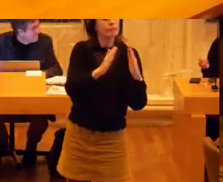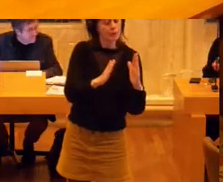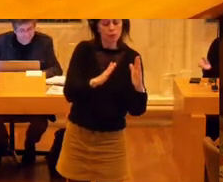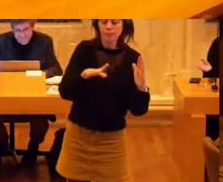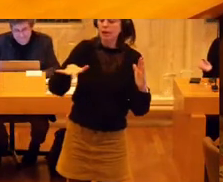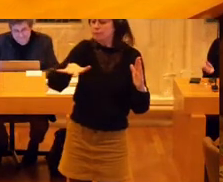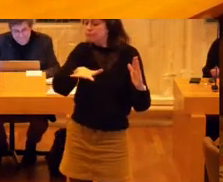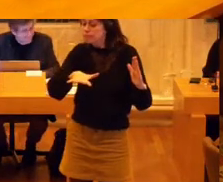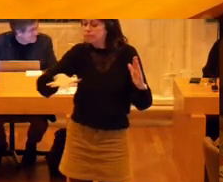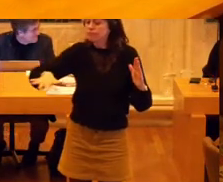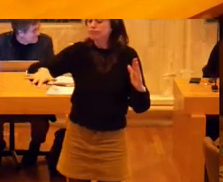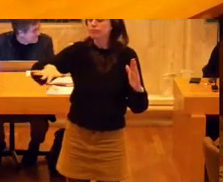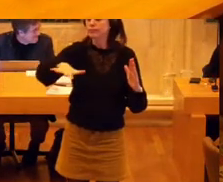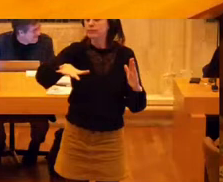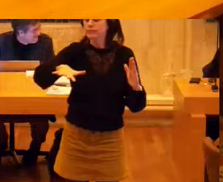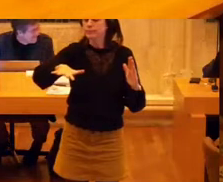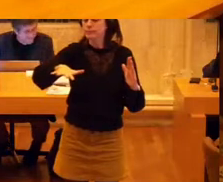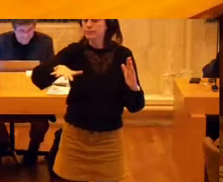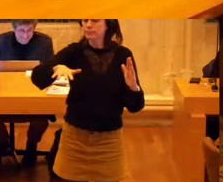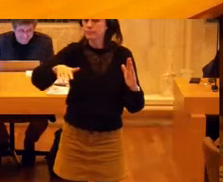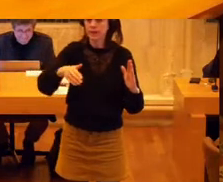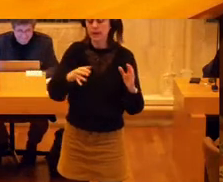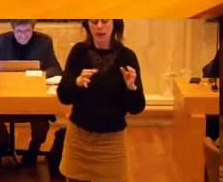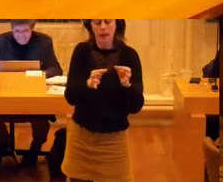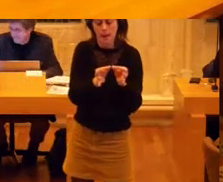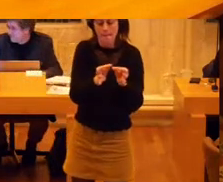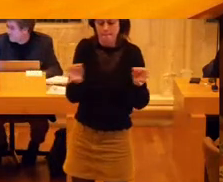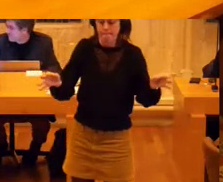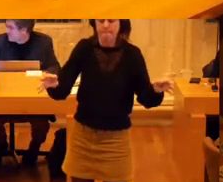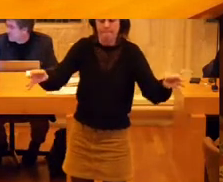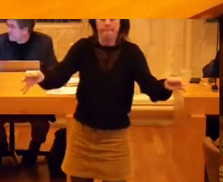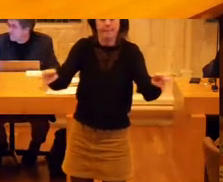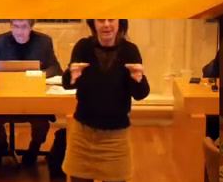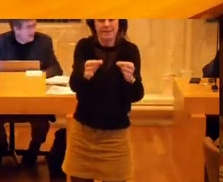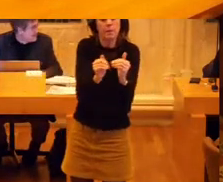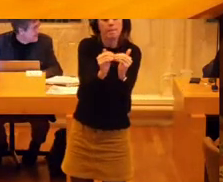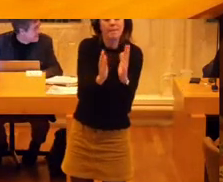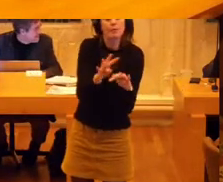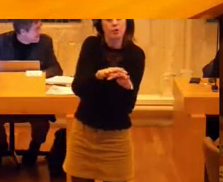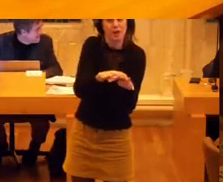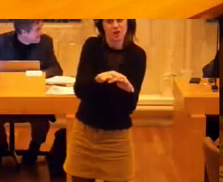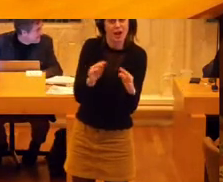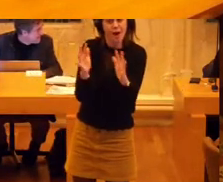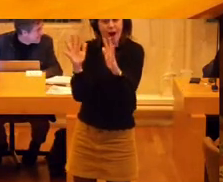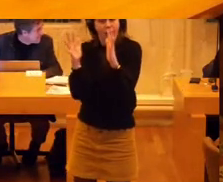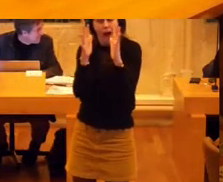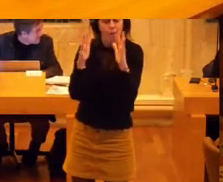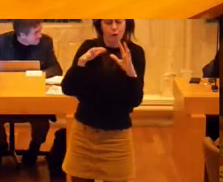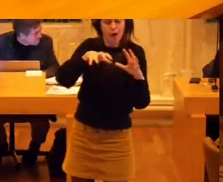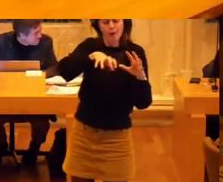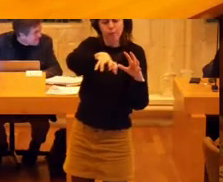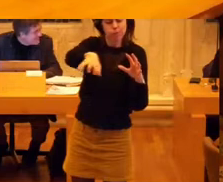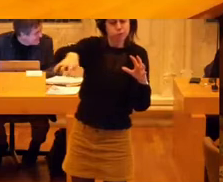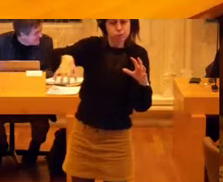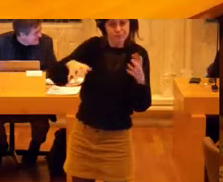vert d'accompagnement qui est dans la parcelle de la maison de quartier, d'ailleurs, qui est relativement arborée et auquel on ne touche pas. On a ensuite